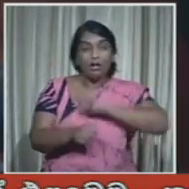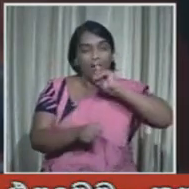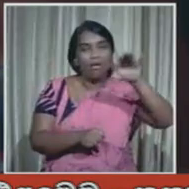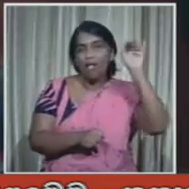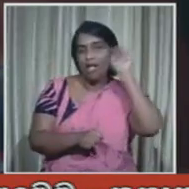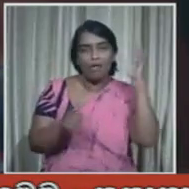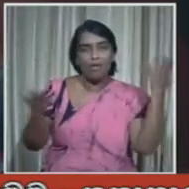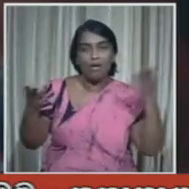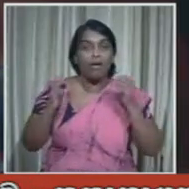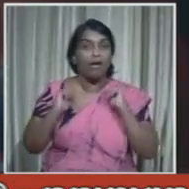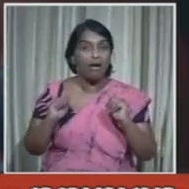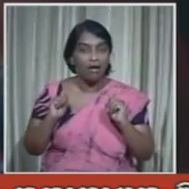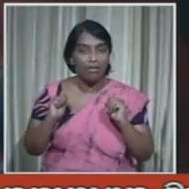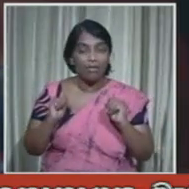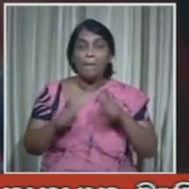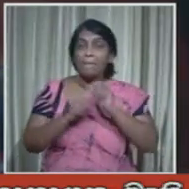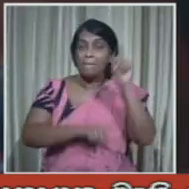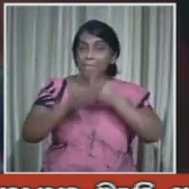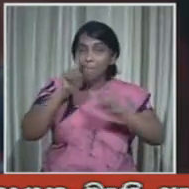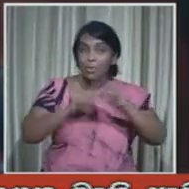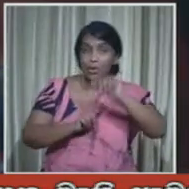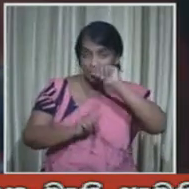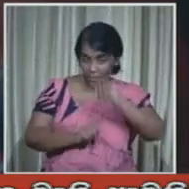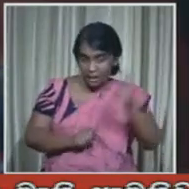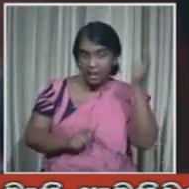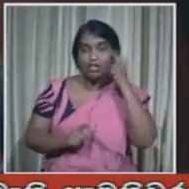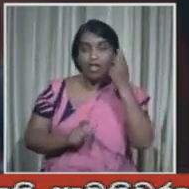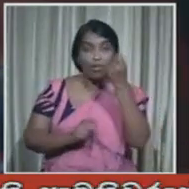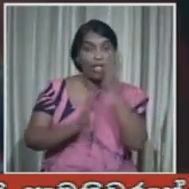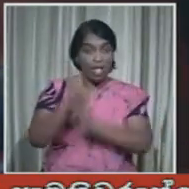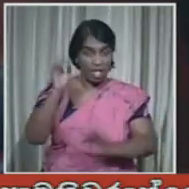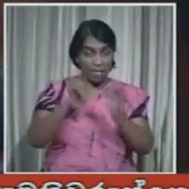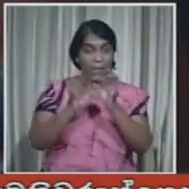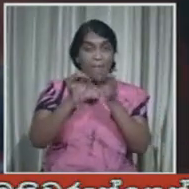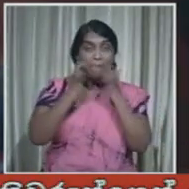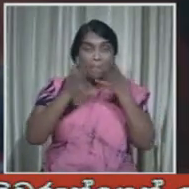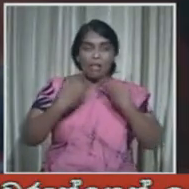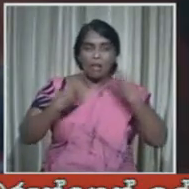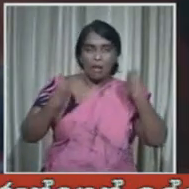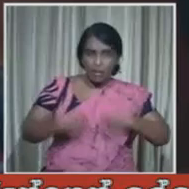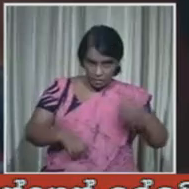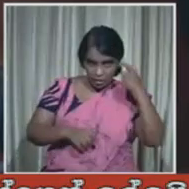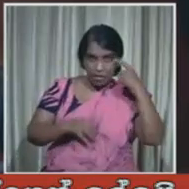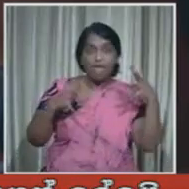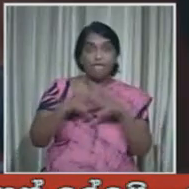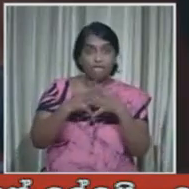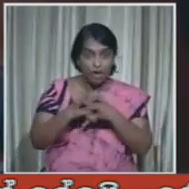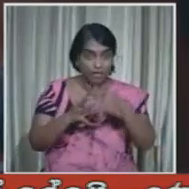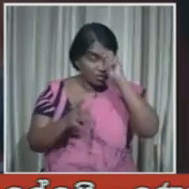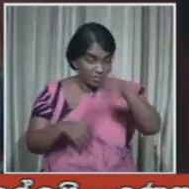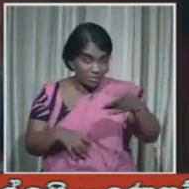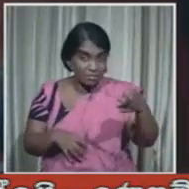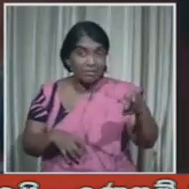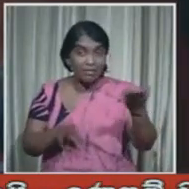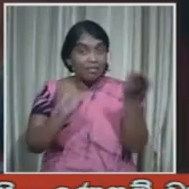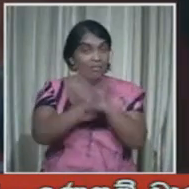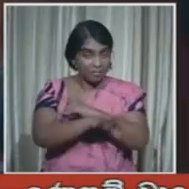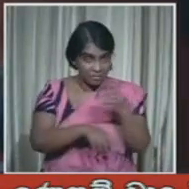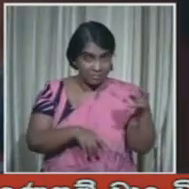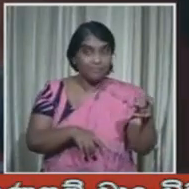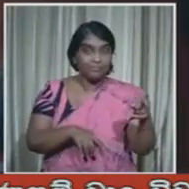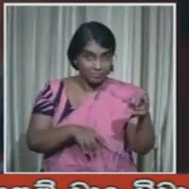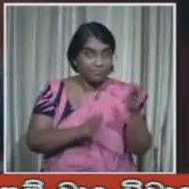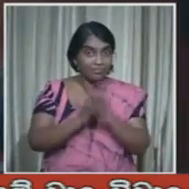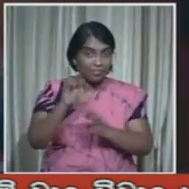හැබැයි මොකද උනේ මේ පාර්ලිමේන්තුව කවදාවත් හිටුවද මුදල් ලැබෙතකම බෙස්සෙල්ද නැති වෙයි කියලා වාසුදේව නානායකර මැතිතුමා නේද පහුගියදා නේද